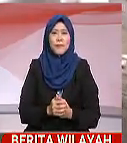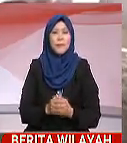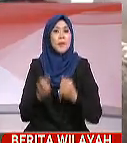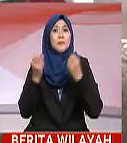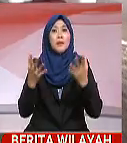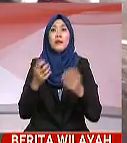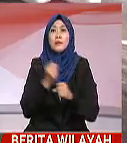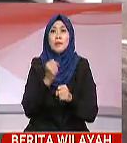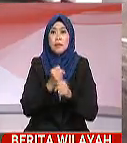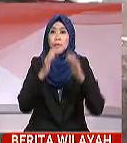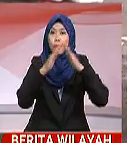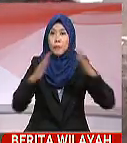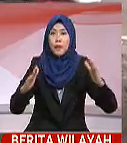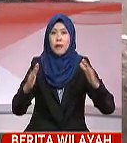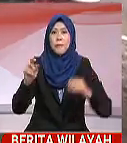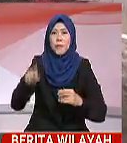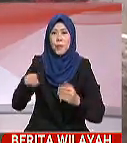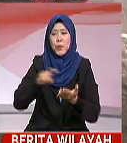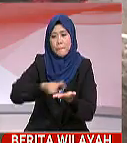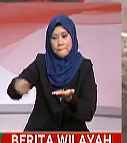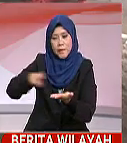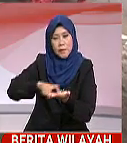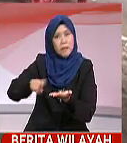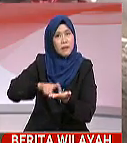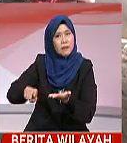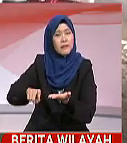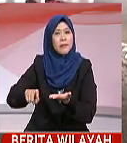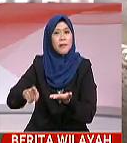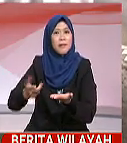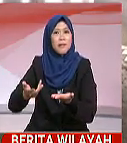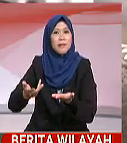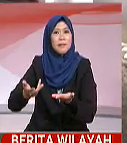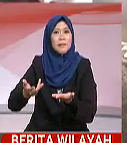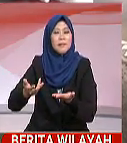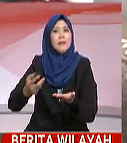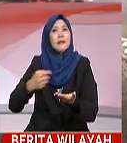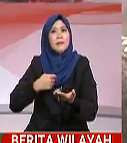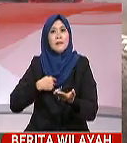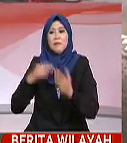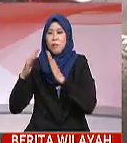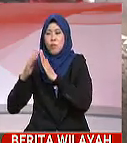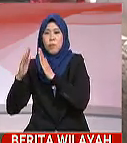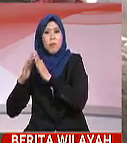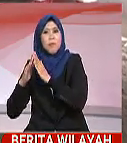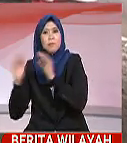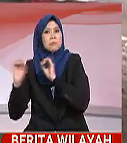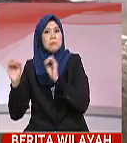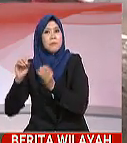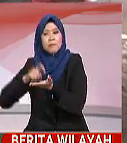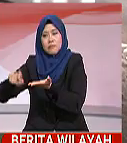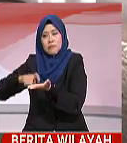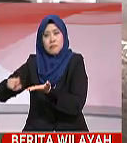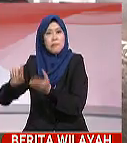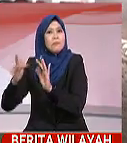kerja rumah ni dia kebanyakan banyak memprint, jadi di perumahan saya tidak print langsung, ya